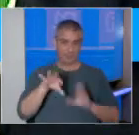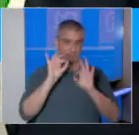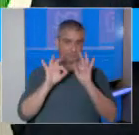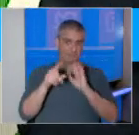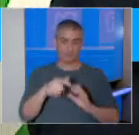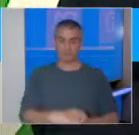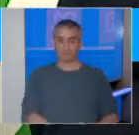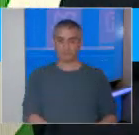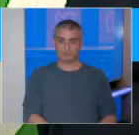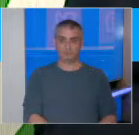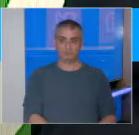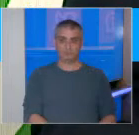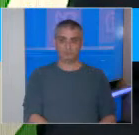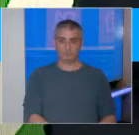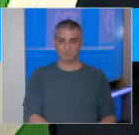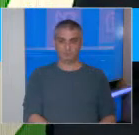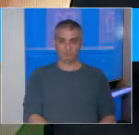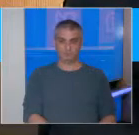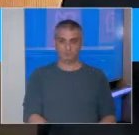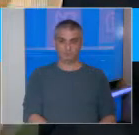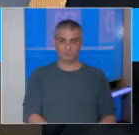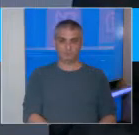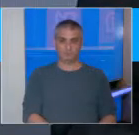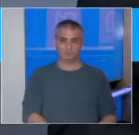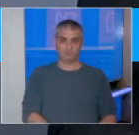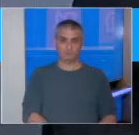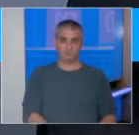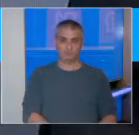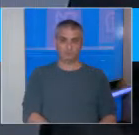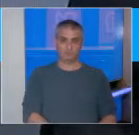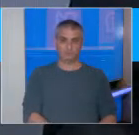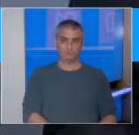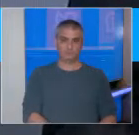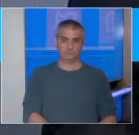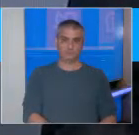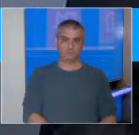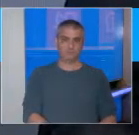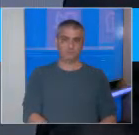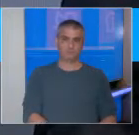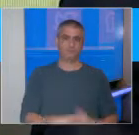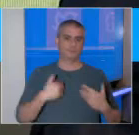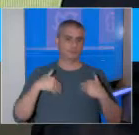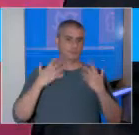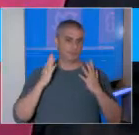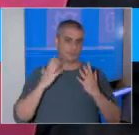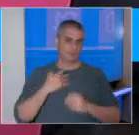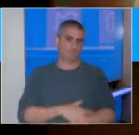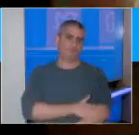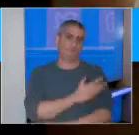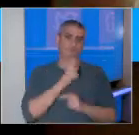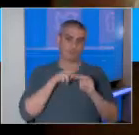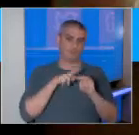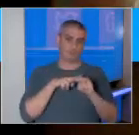נבחרות. נכון. אז אני באמת שמחה ומאוד מאוד מתרגשת בערב הזה, כי